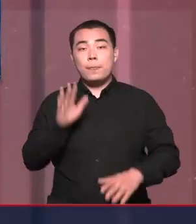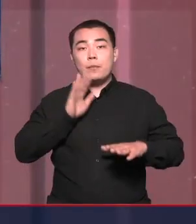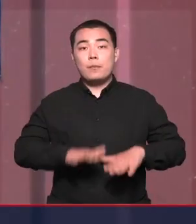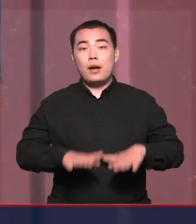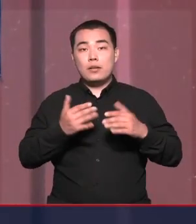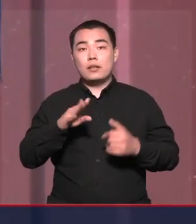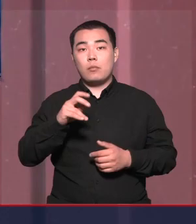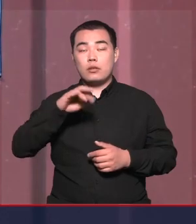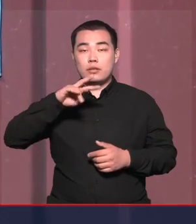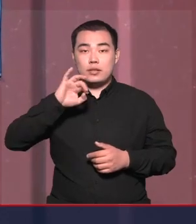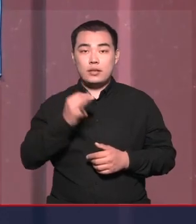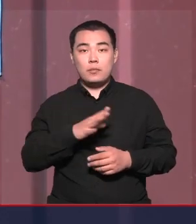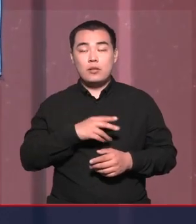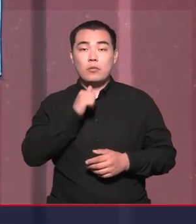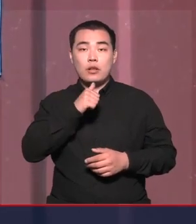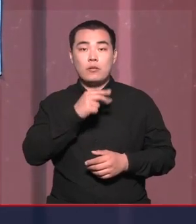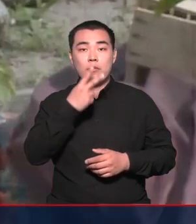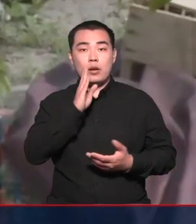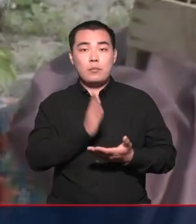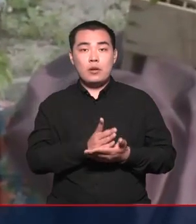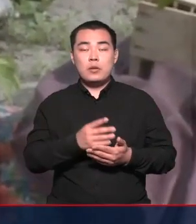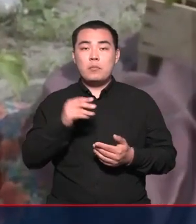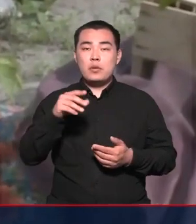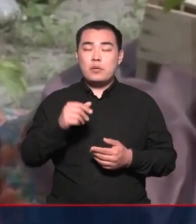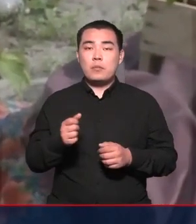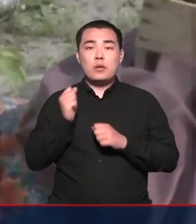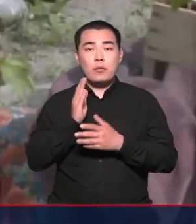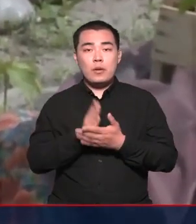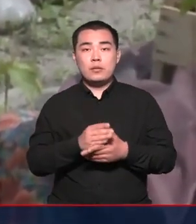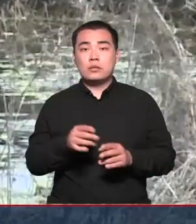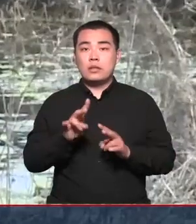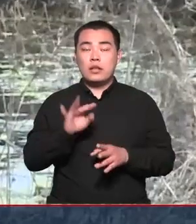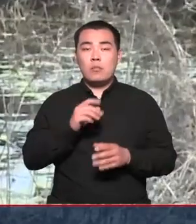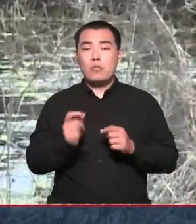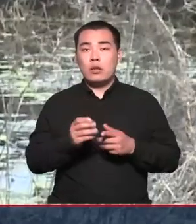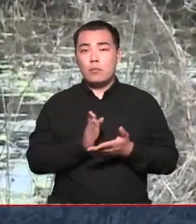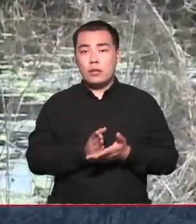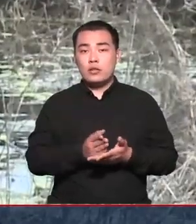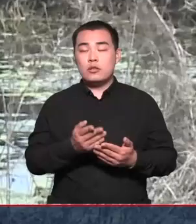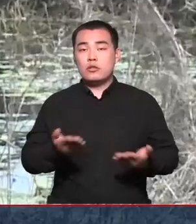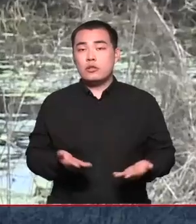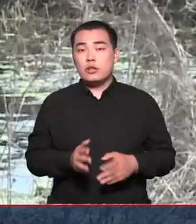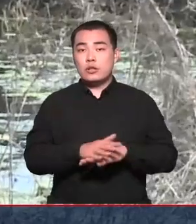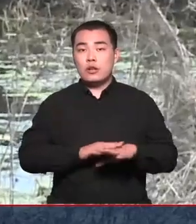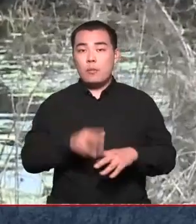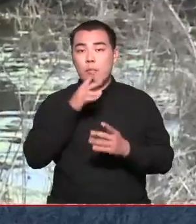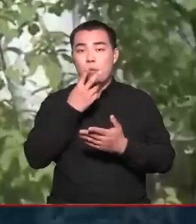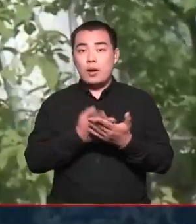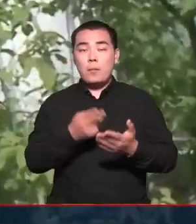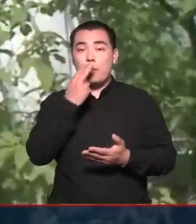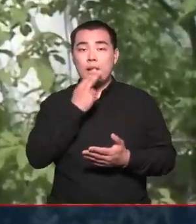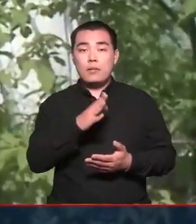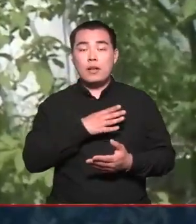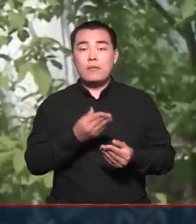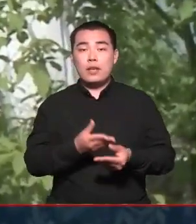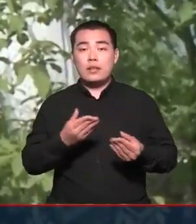улице Тобольская в Кустанае видны до сих пор. Лежат мешки с песком, во дворах речной мусор. Жители этого района к проделкам стихии привыкли.